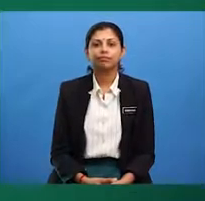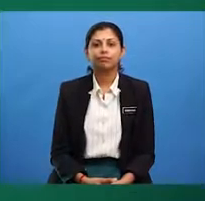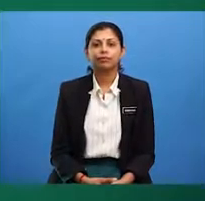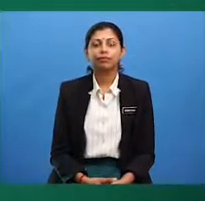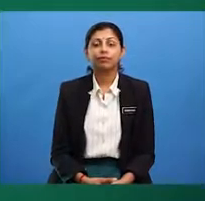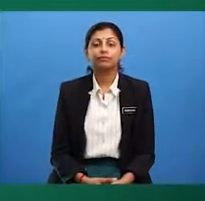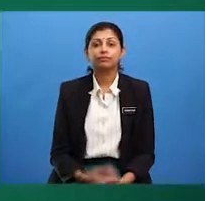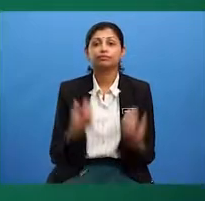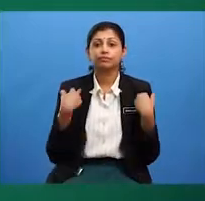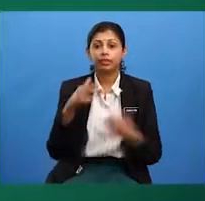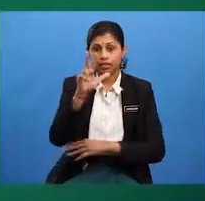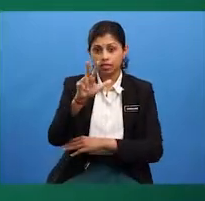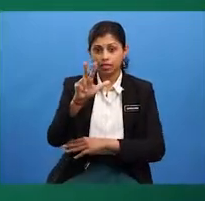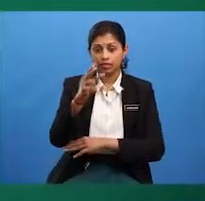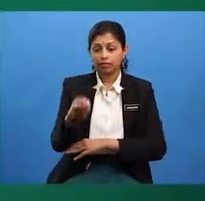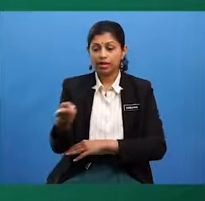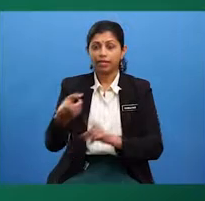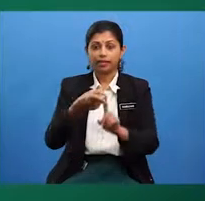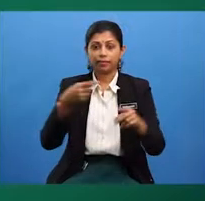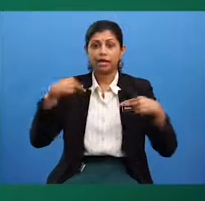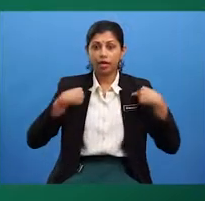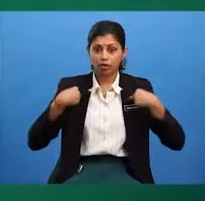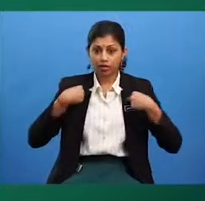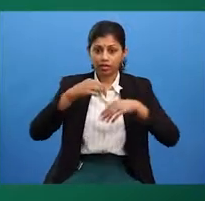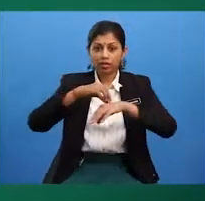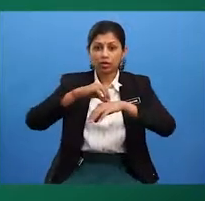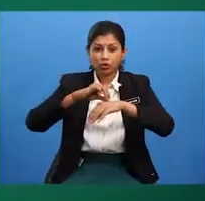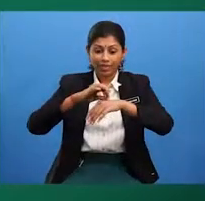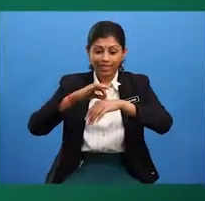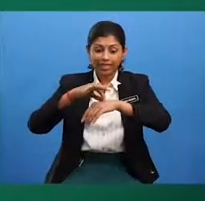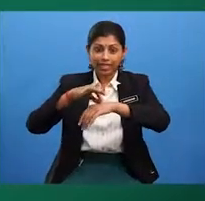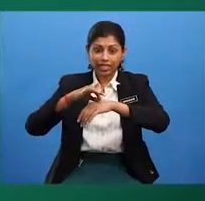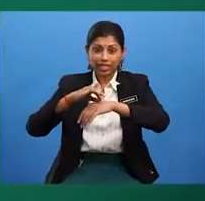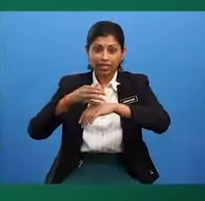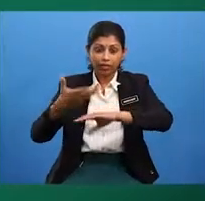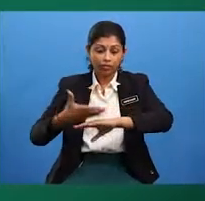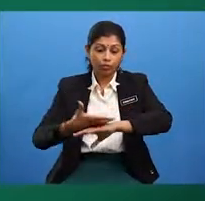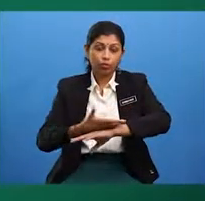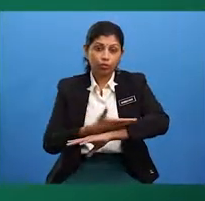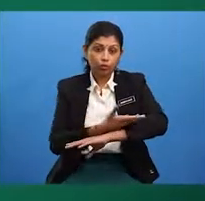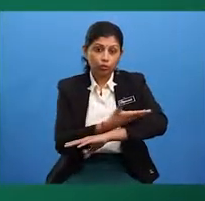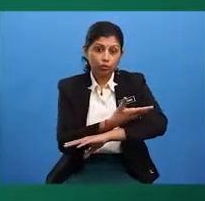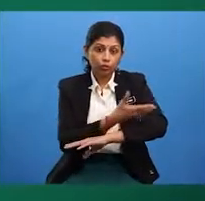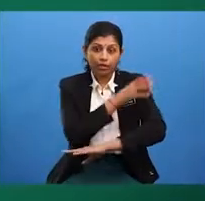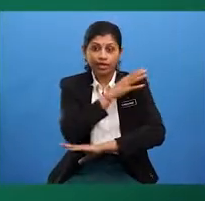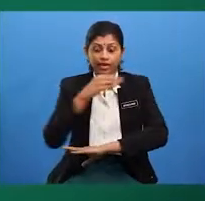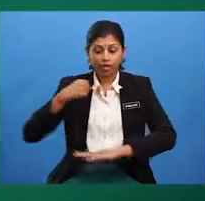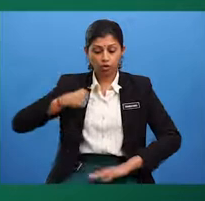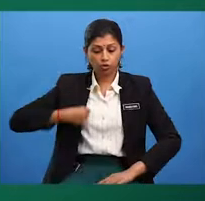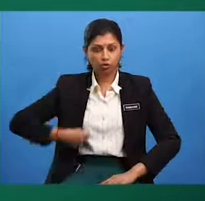daripada tiga bahan, iaitu kulit, bulu dan sutera.